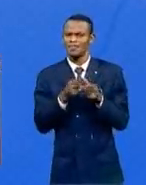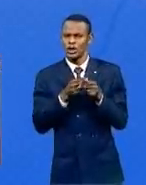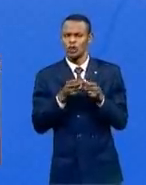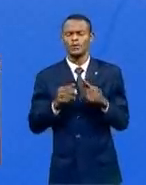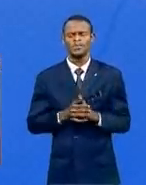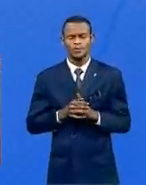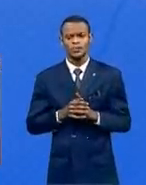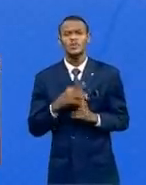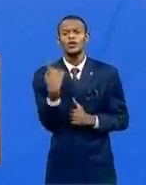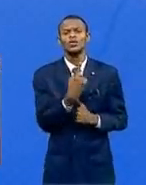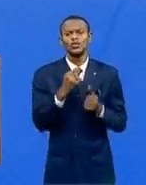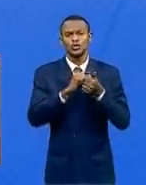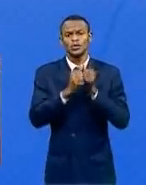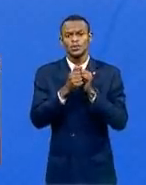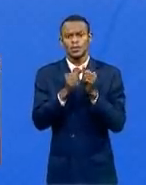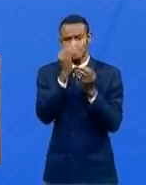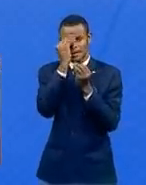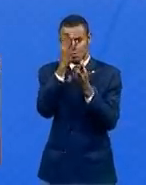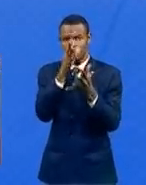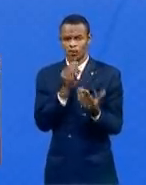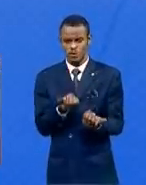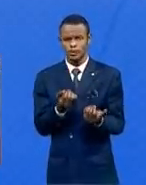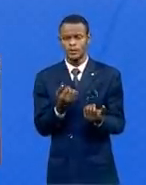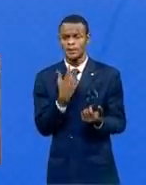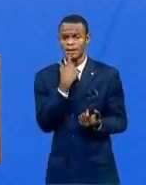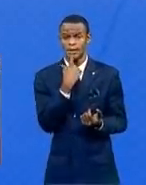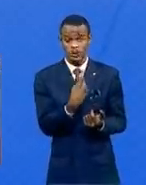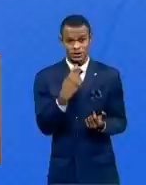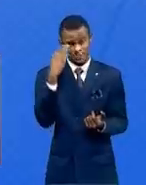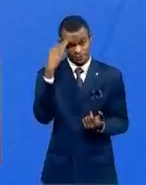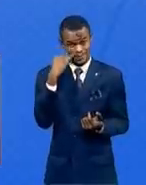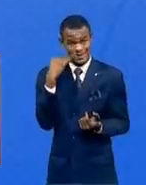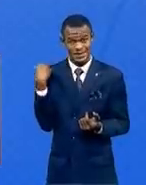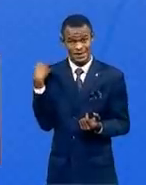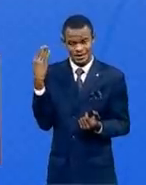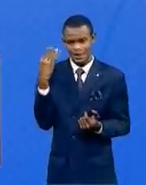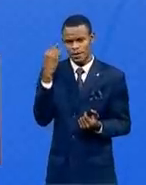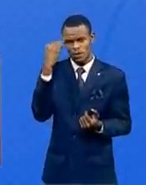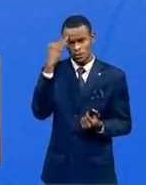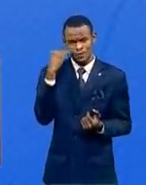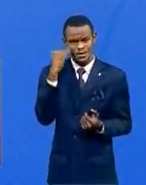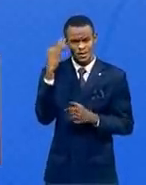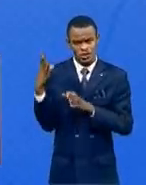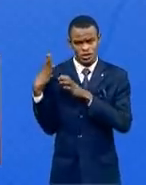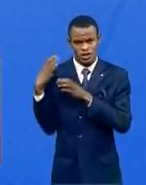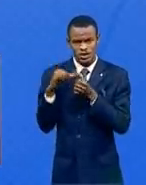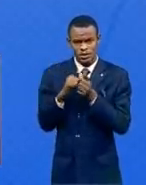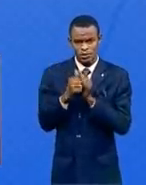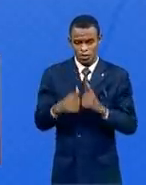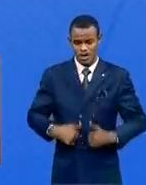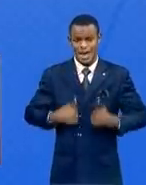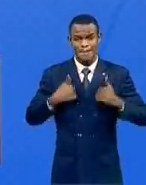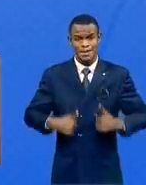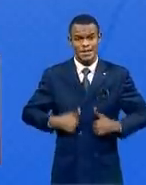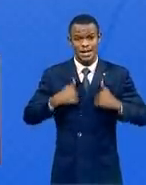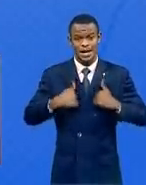ces chapitres de points d'information, le ministre d'État, ministre de l'Urbanisme et Habitat, a présenté au Conseil